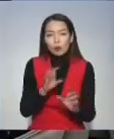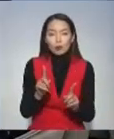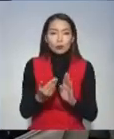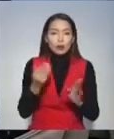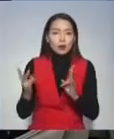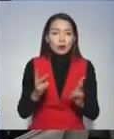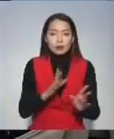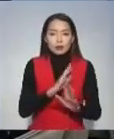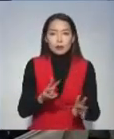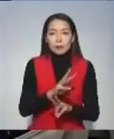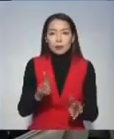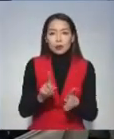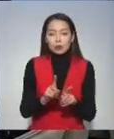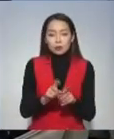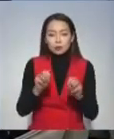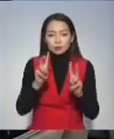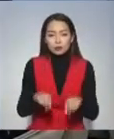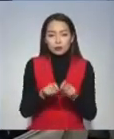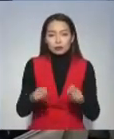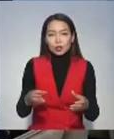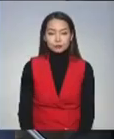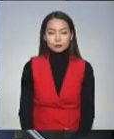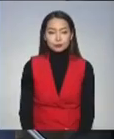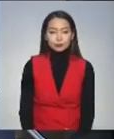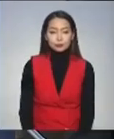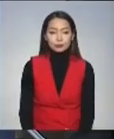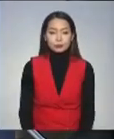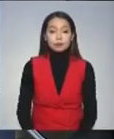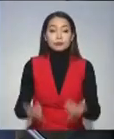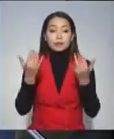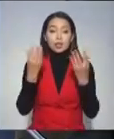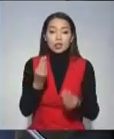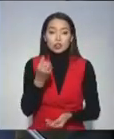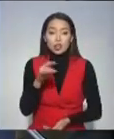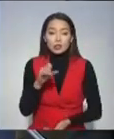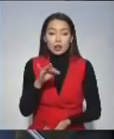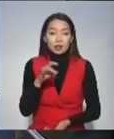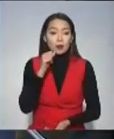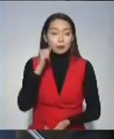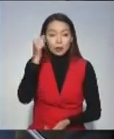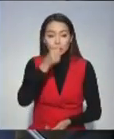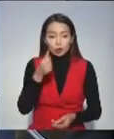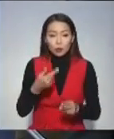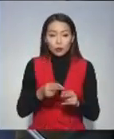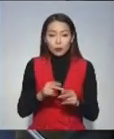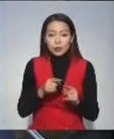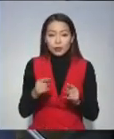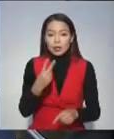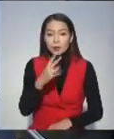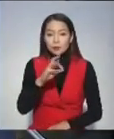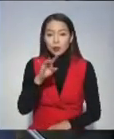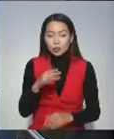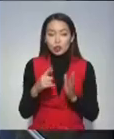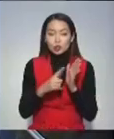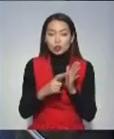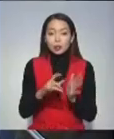үшін үкімет деңгейінде штаб құру керек деп санайды шабаптылар. Қазіргі Шардара былтырғы жылы осы уақытта почти 2 миллиард 200